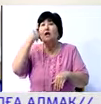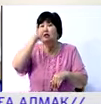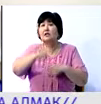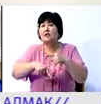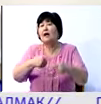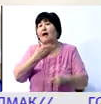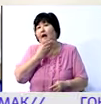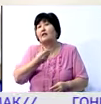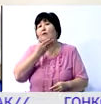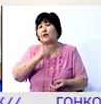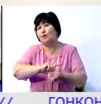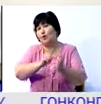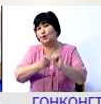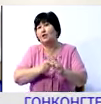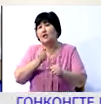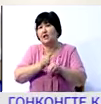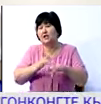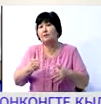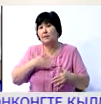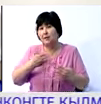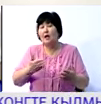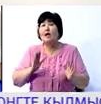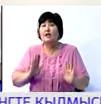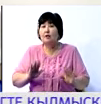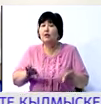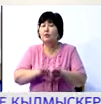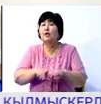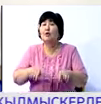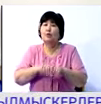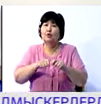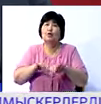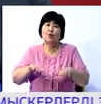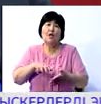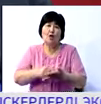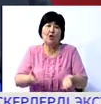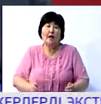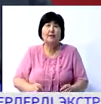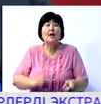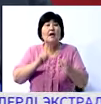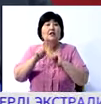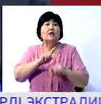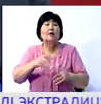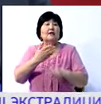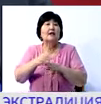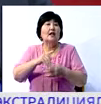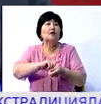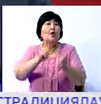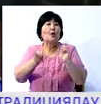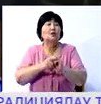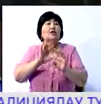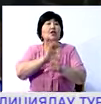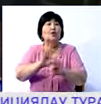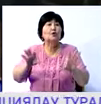жаңағы әдемі-әдемі өзгерістер жасап жатыр үкімет тарапынан. Бірақ дегенмен де бұзушылықтар әрі орын алуда. Жиын барысында саладағы өзгерістер